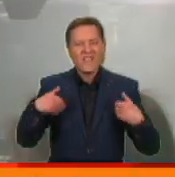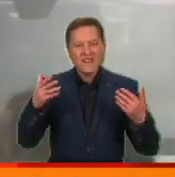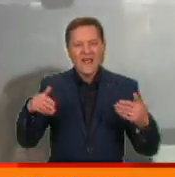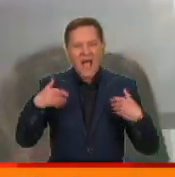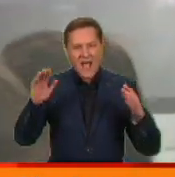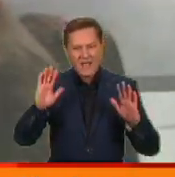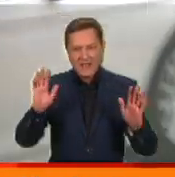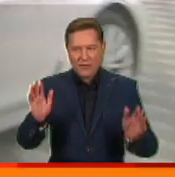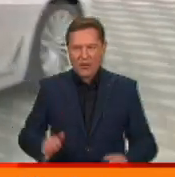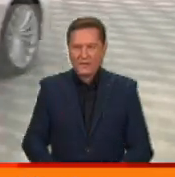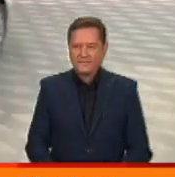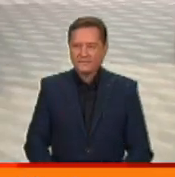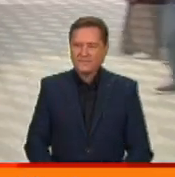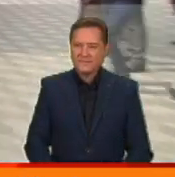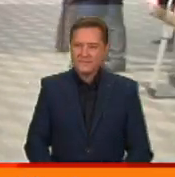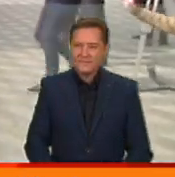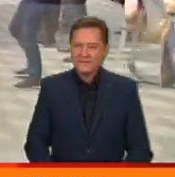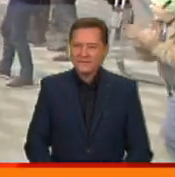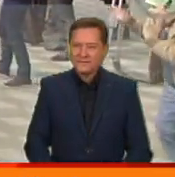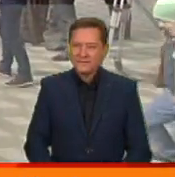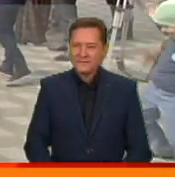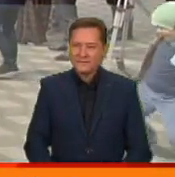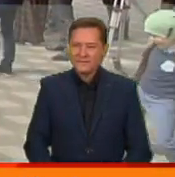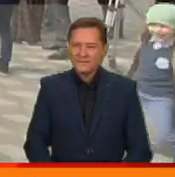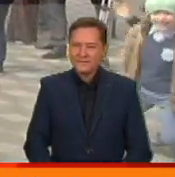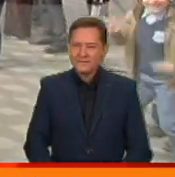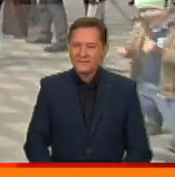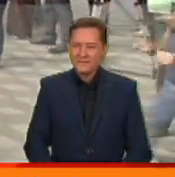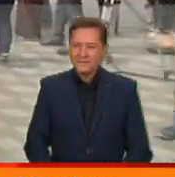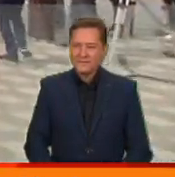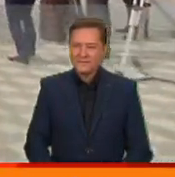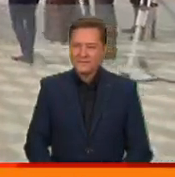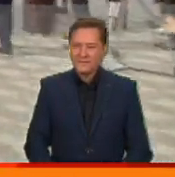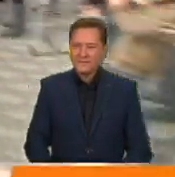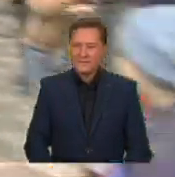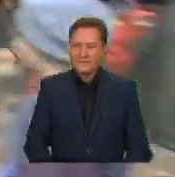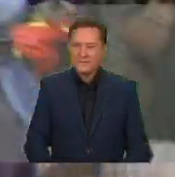Вітаємо! Вітаємо! Ірина Драбок, Андрій Шурин. Програма «Вікна» СТБ.